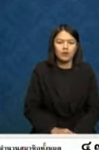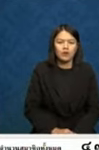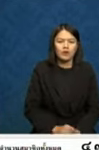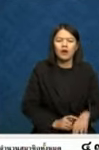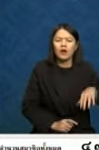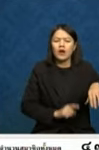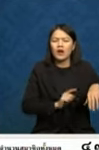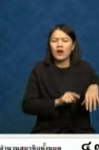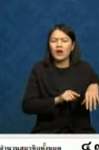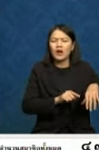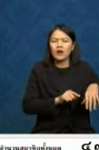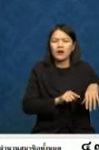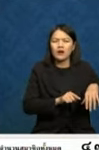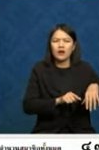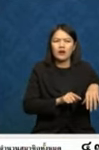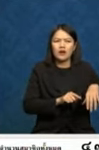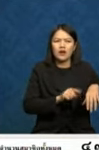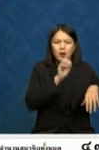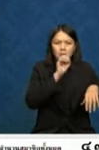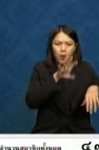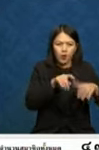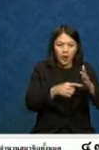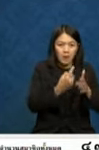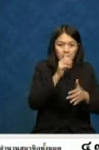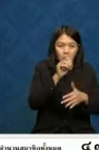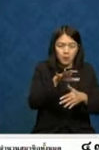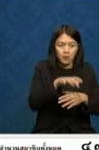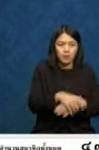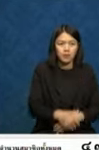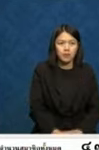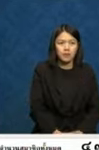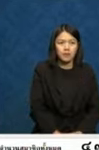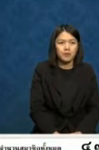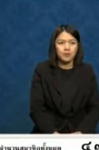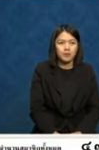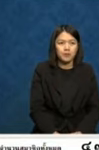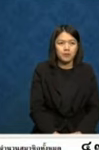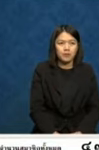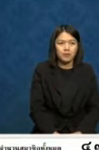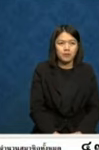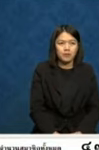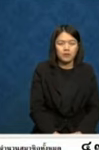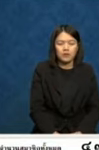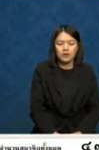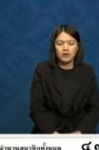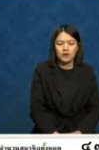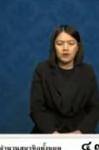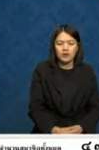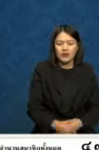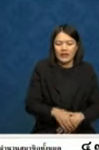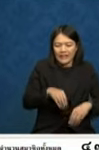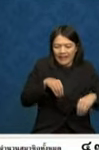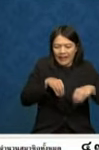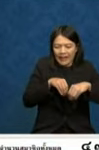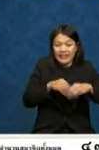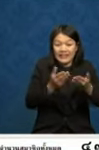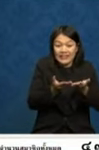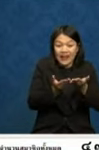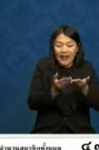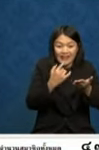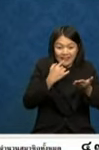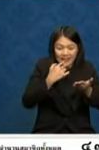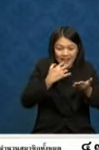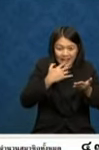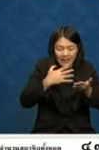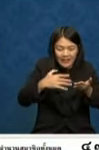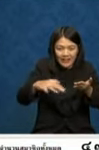ออยู่ในที่ผมเน้นย้ำตั้งแต่แรกนะครับว่าอยู่ในอาณาเขตท่าเทียบเรือนะครับแ